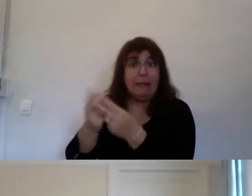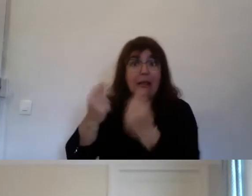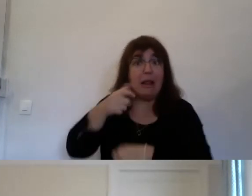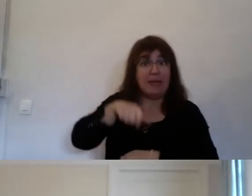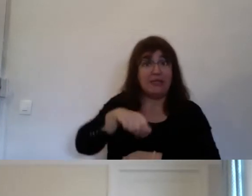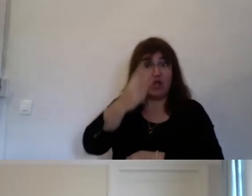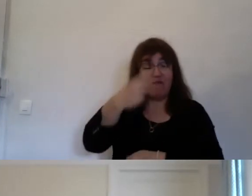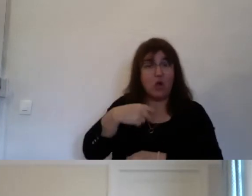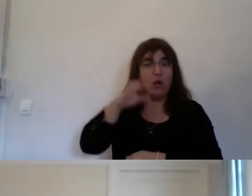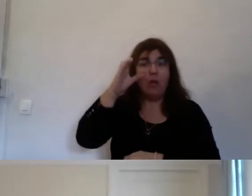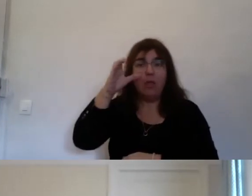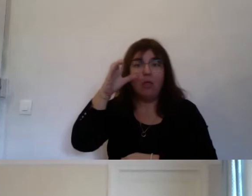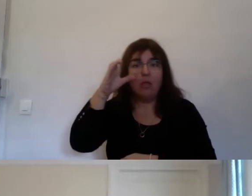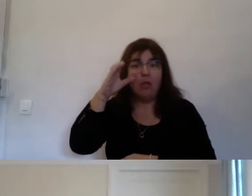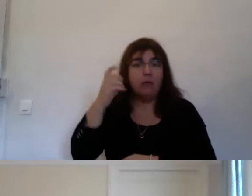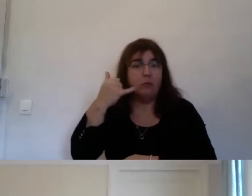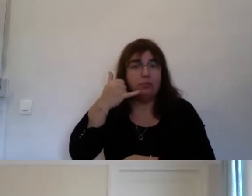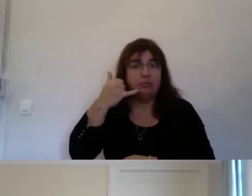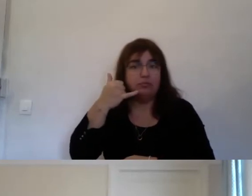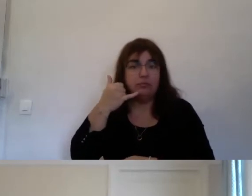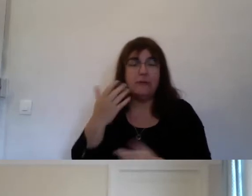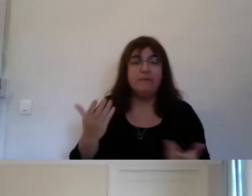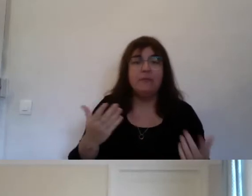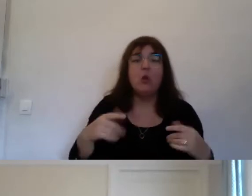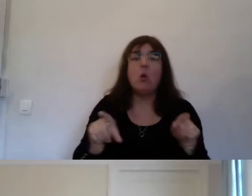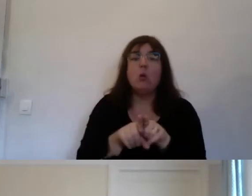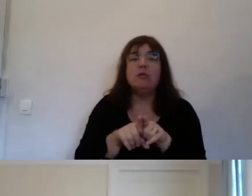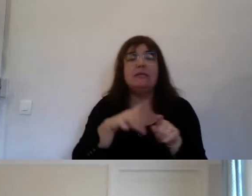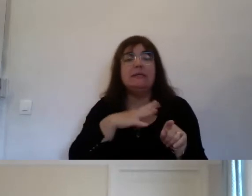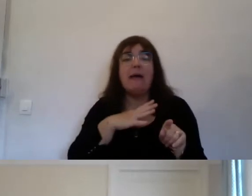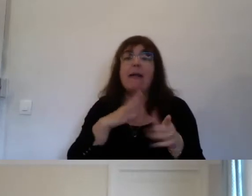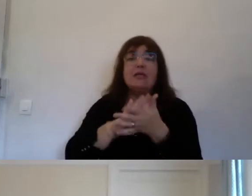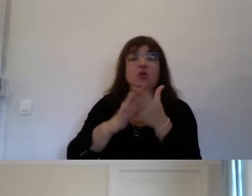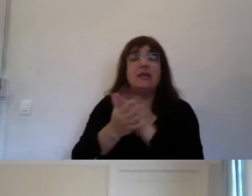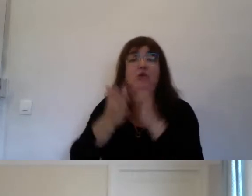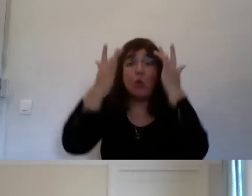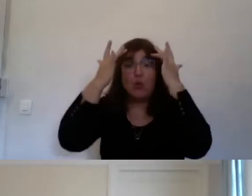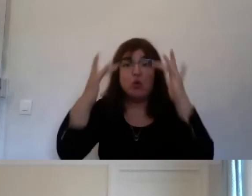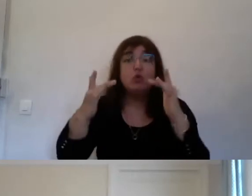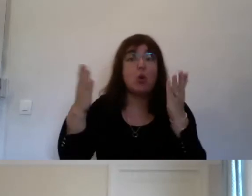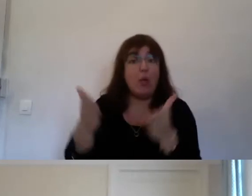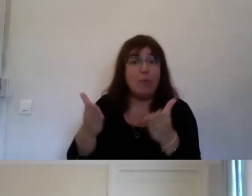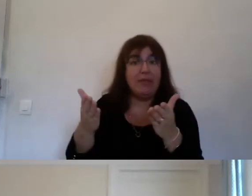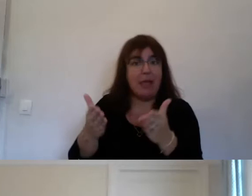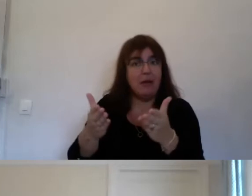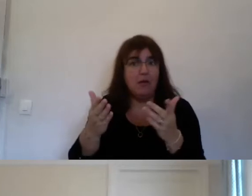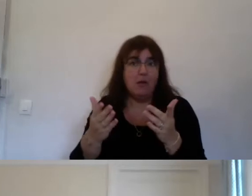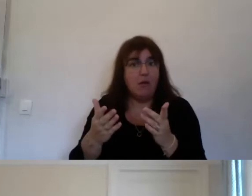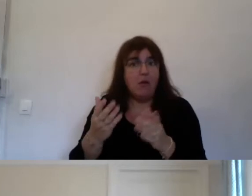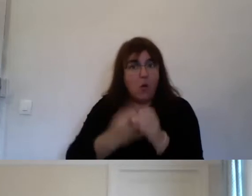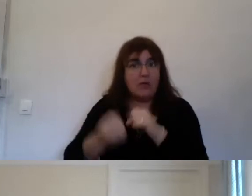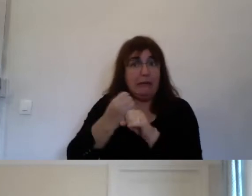que l'ARMN Grand Palais a mis en place avec Culture et Hôpital, que je remercie, car ce sont des offres qui, effectivement, sont en train de